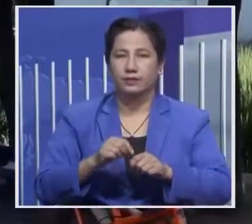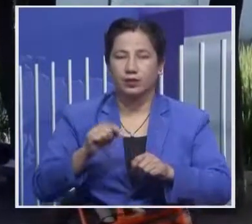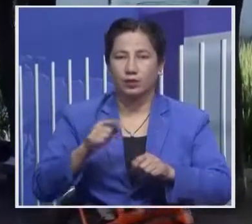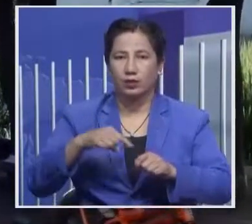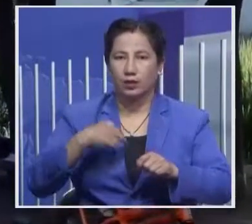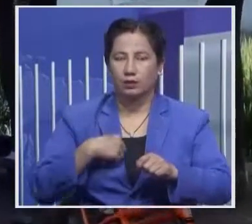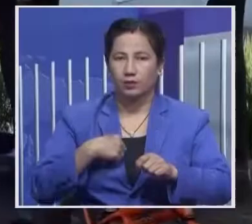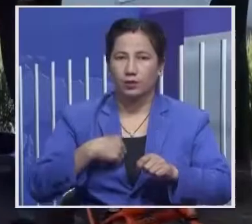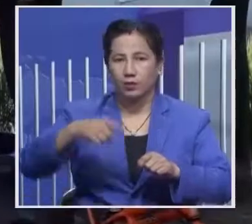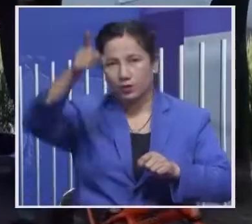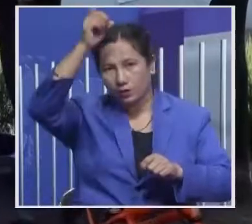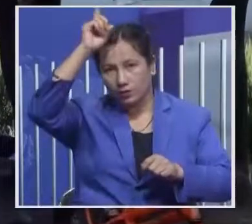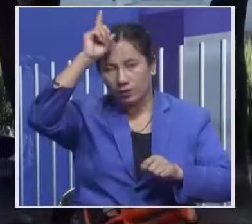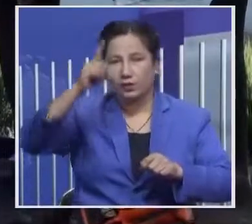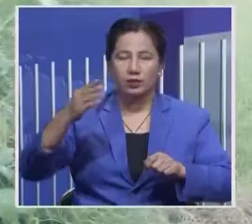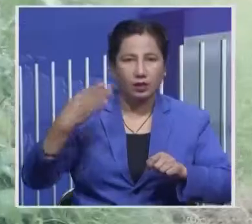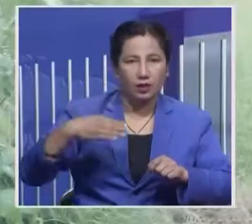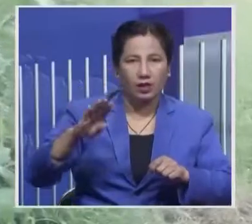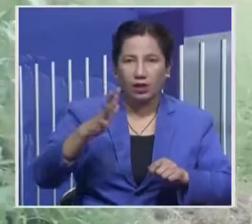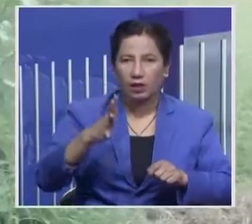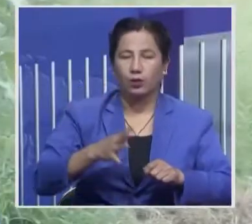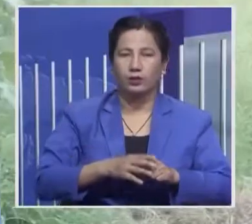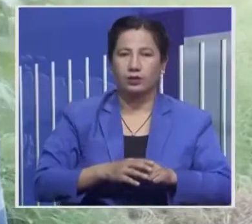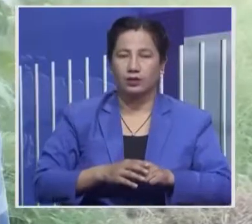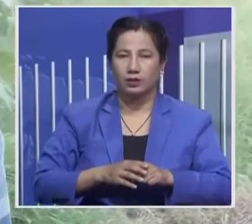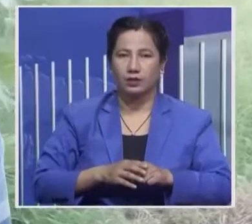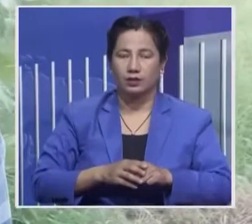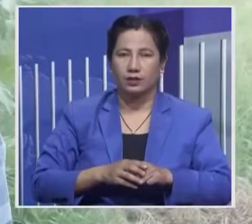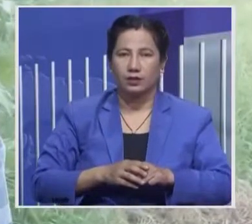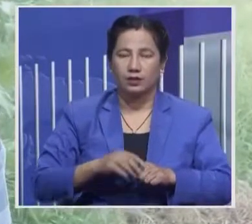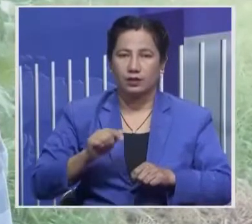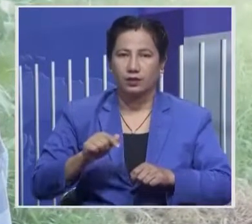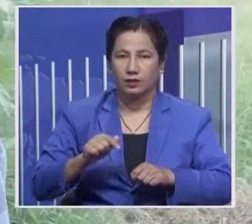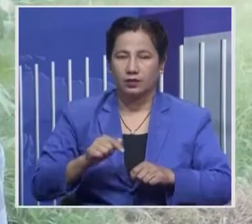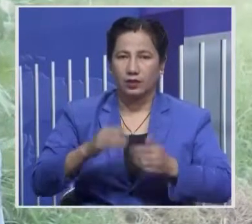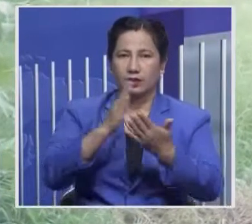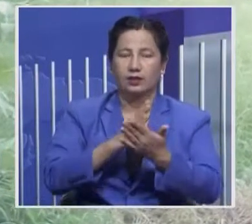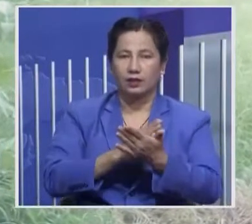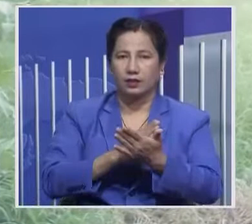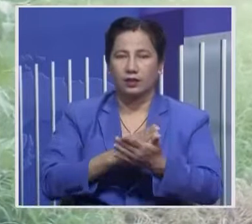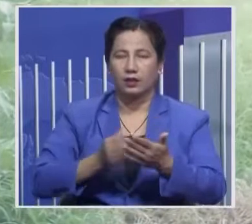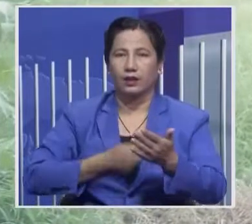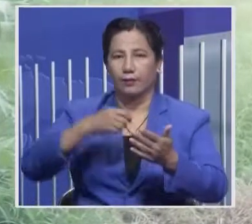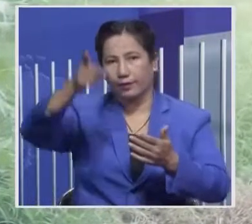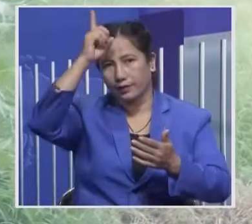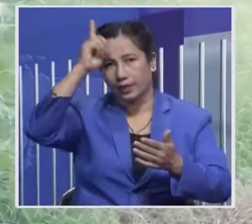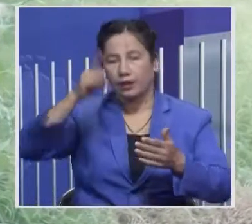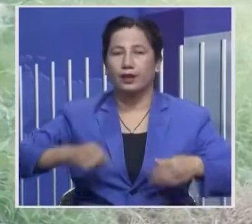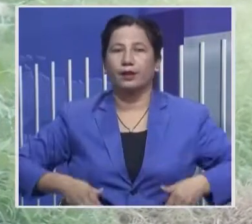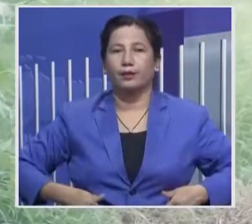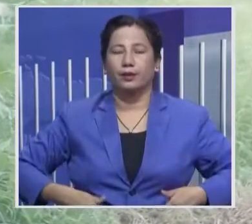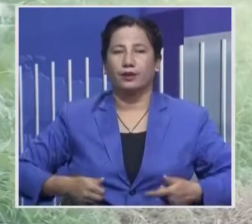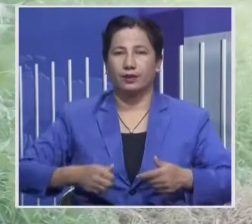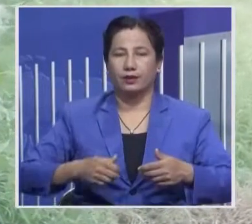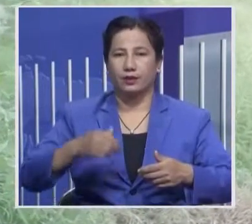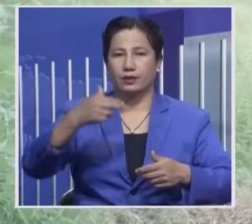हमारो जो संस्कृति लोप ना होगो। ये जगह सीखना कार्यक्रम अपनी का सांस्कृतिक मनोरंजन